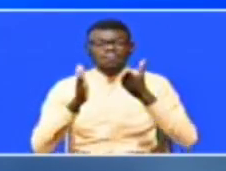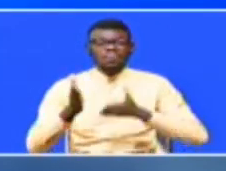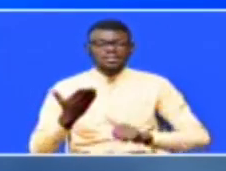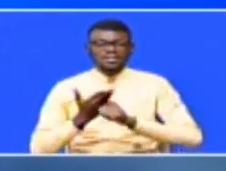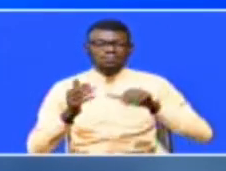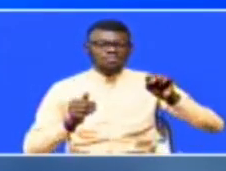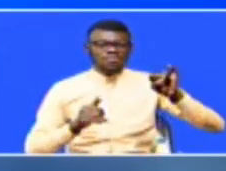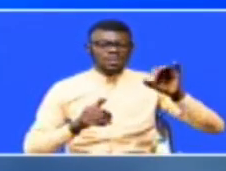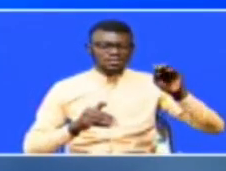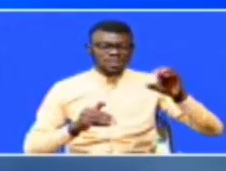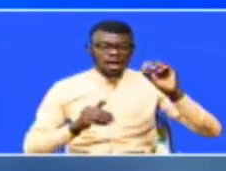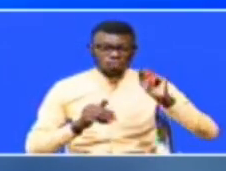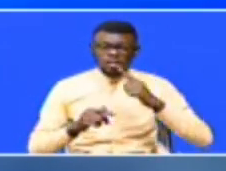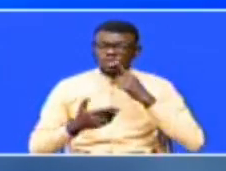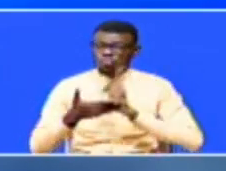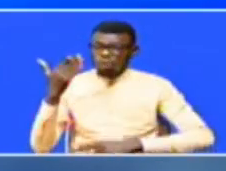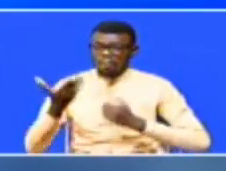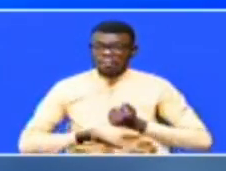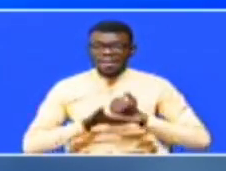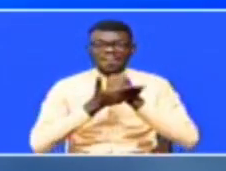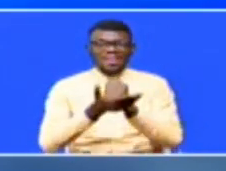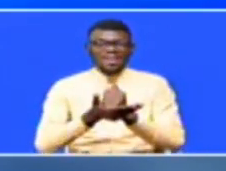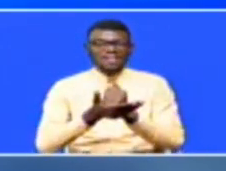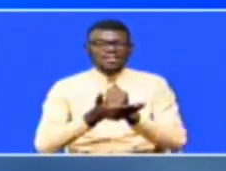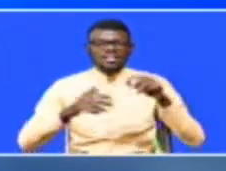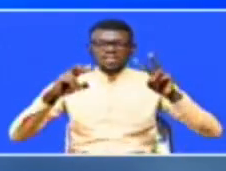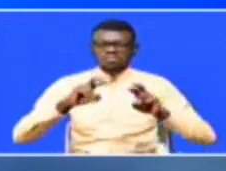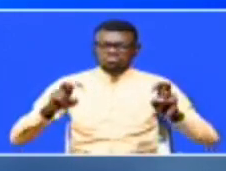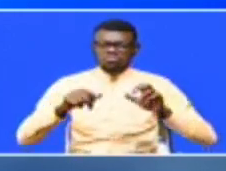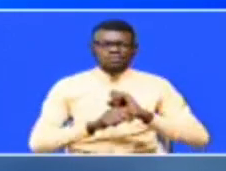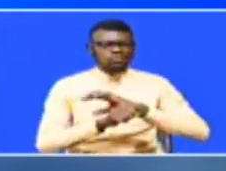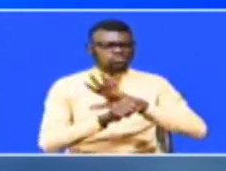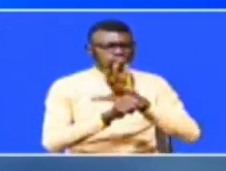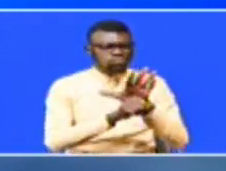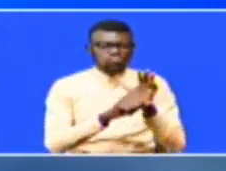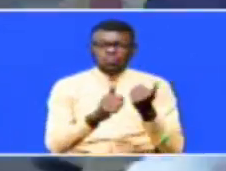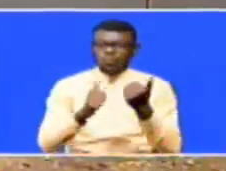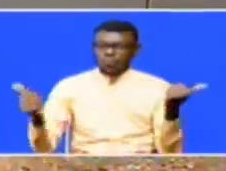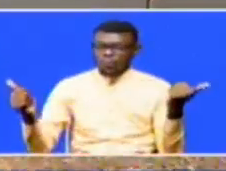anatumai kuwa vifaa hivyo vitasaidia kuhakikisha idadi ya juu ya vipimo vya korona inaongezeka nchini.